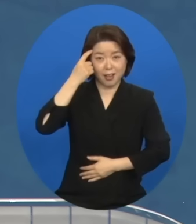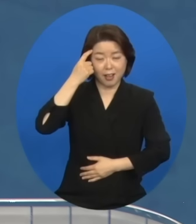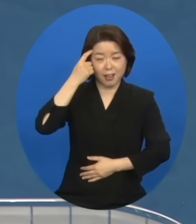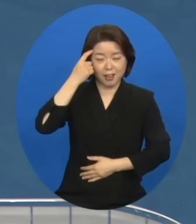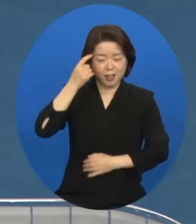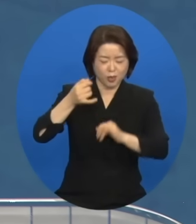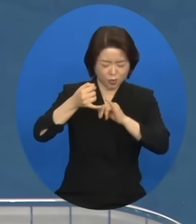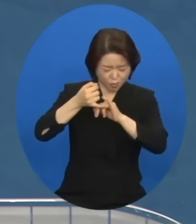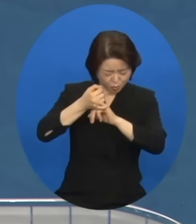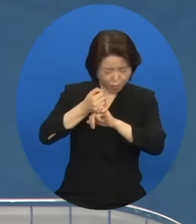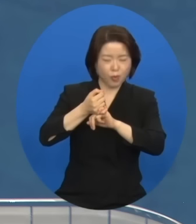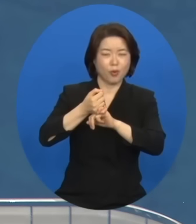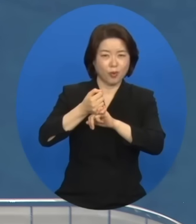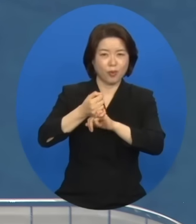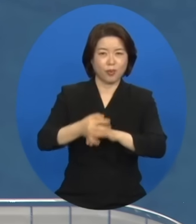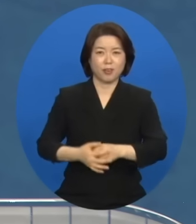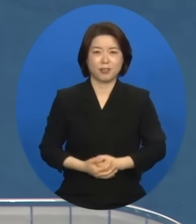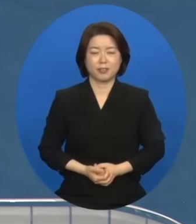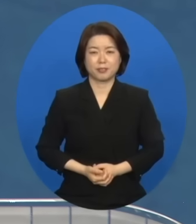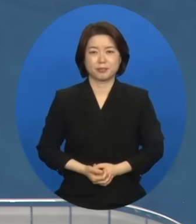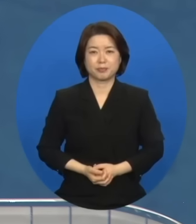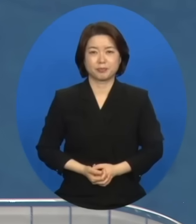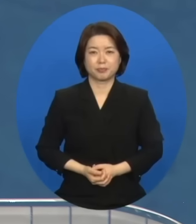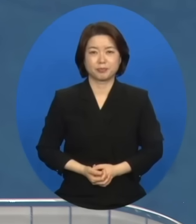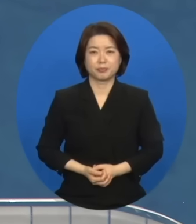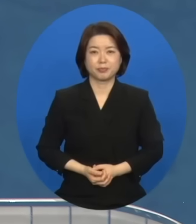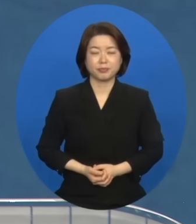잊지 않으셔야 돼요.